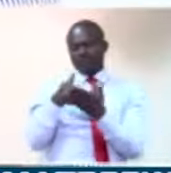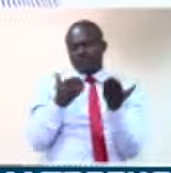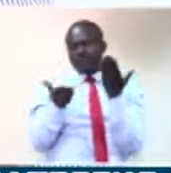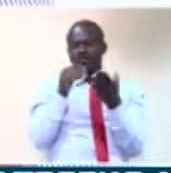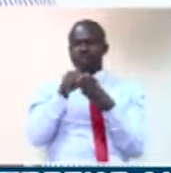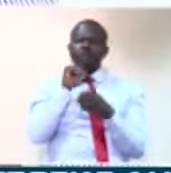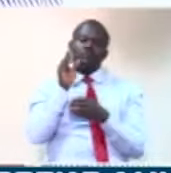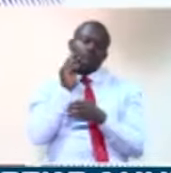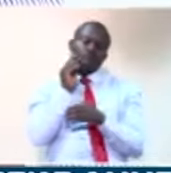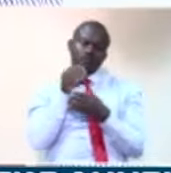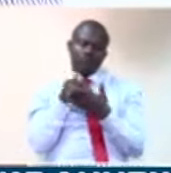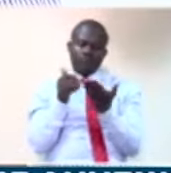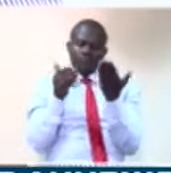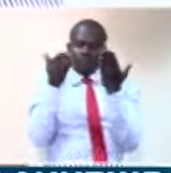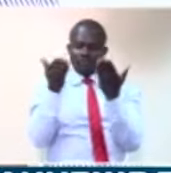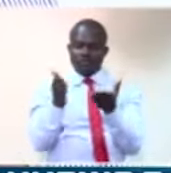nta expertise ihari